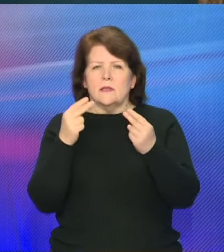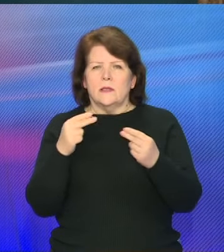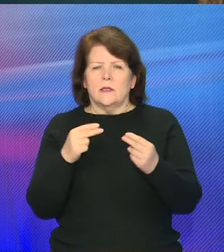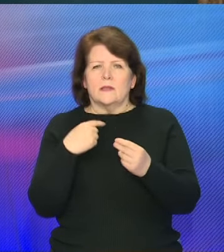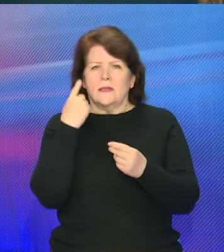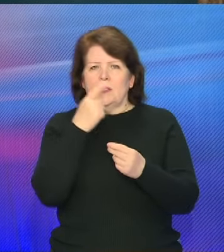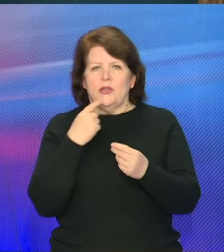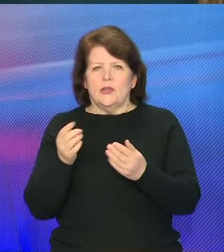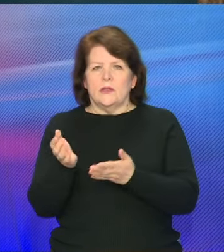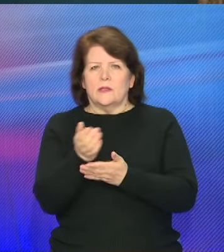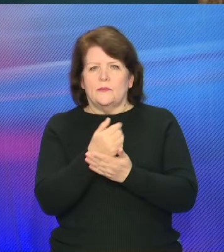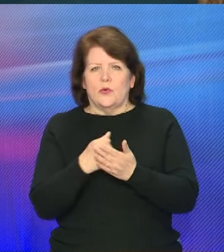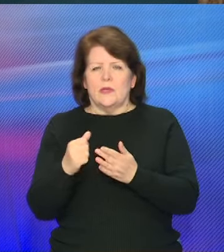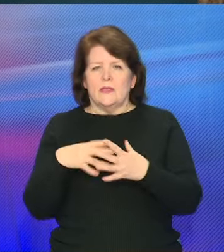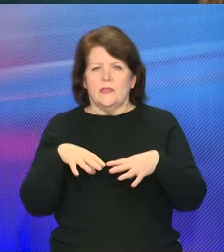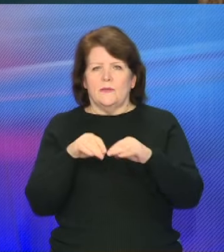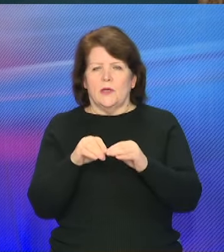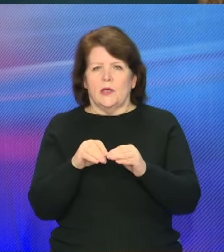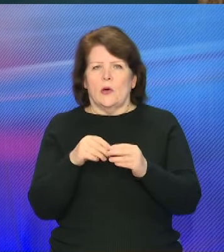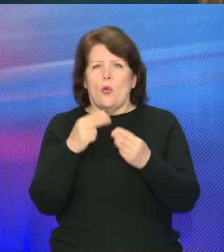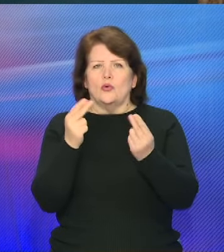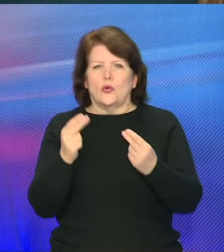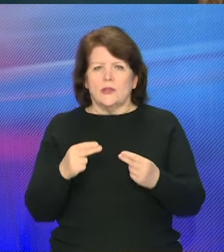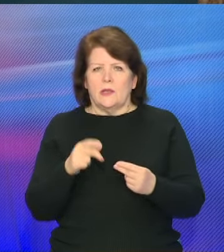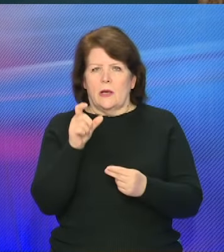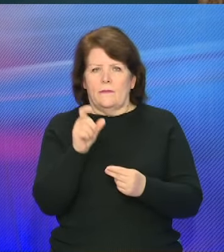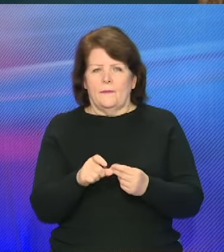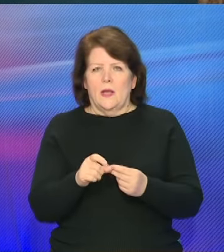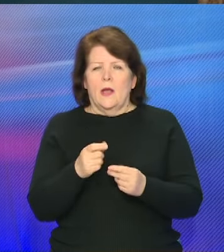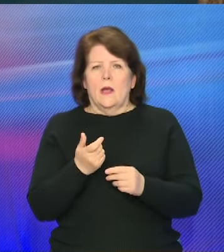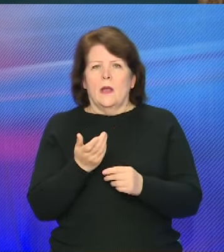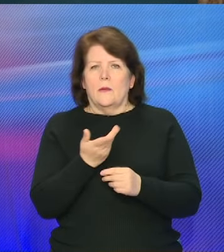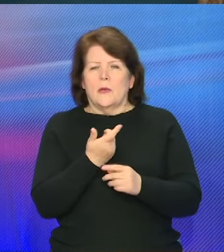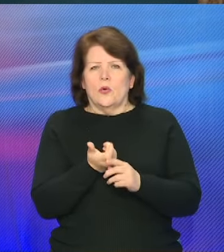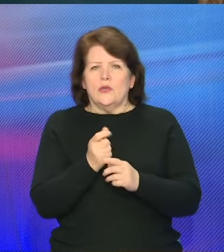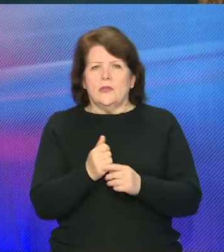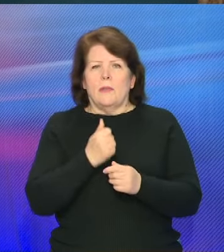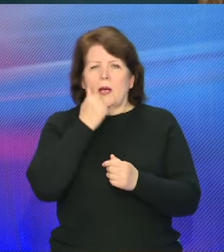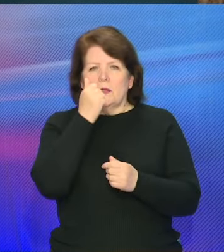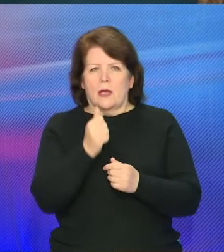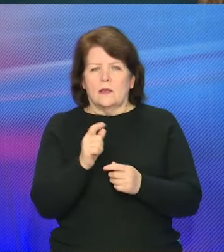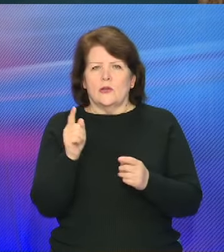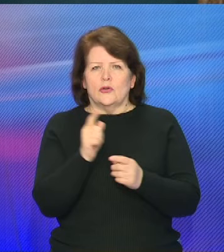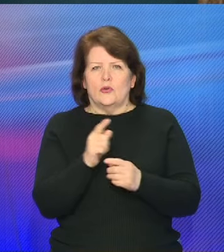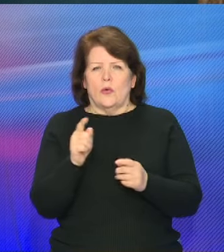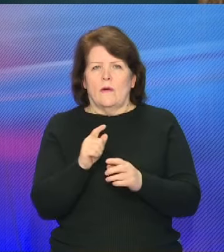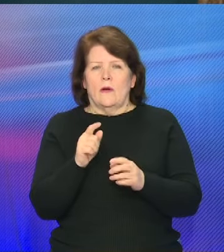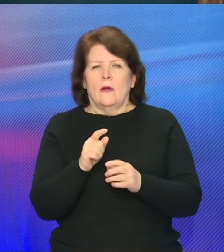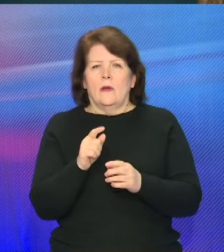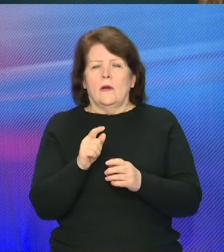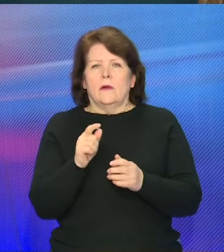приватных сборов семьи мастака. И мы вельми удячны за то, что власники